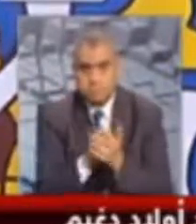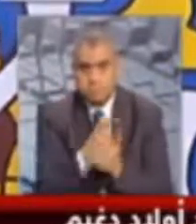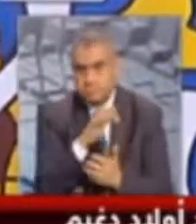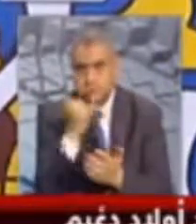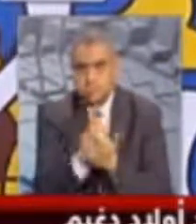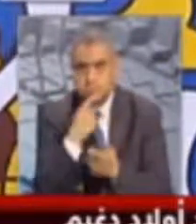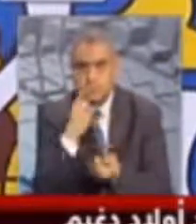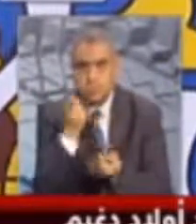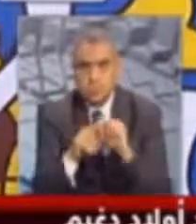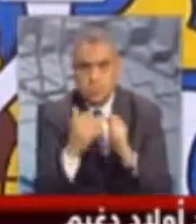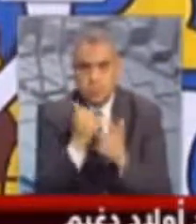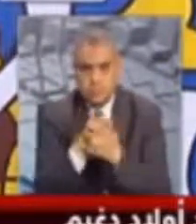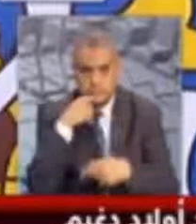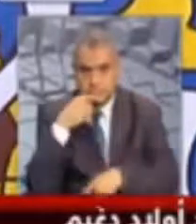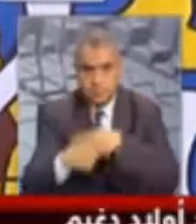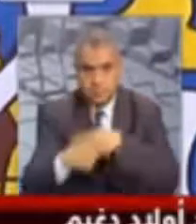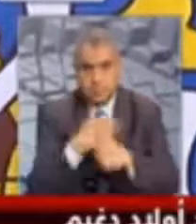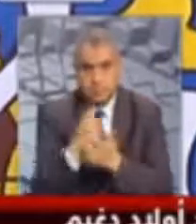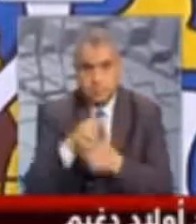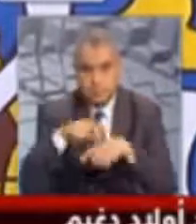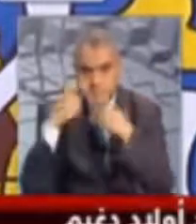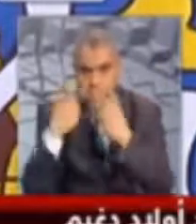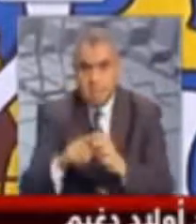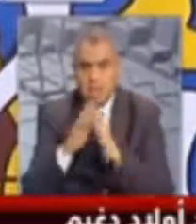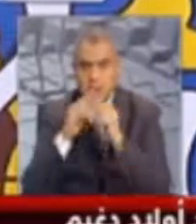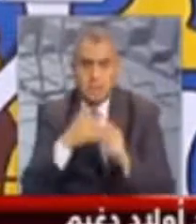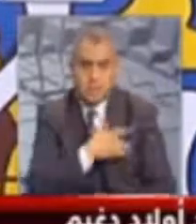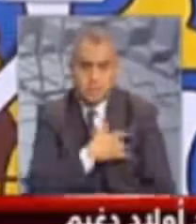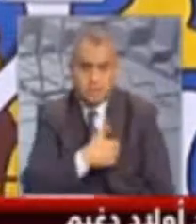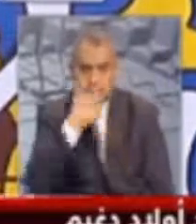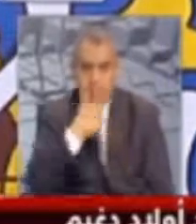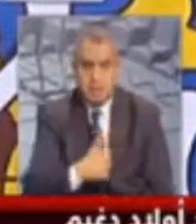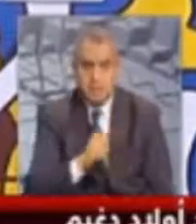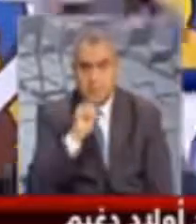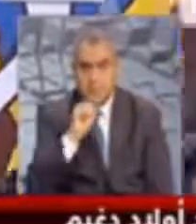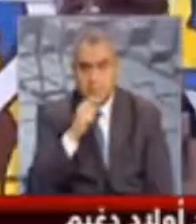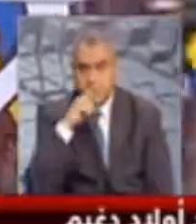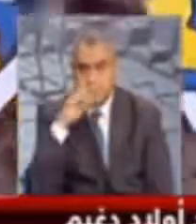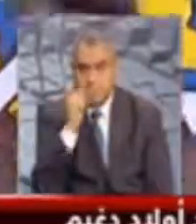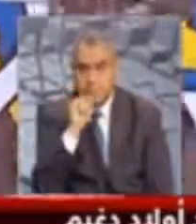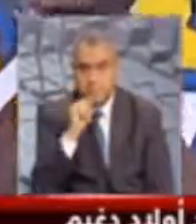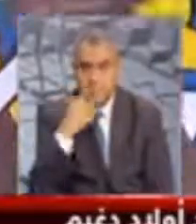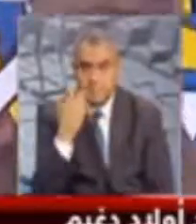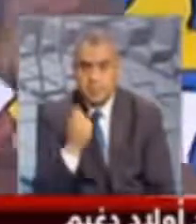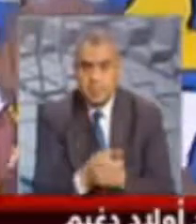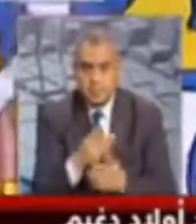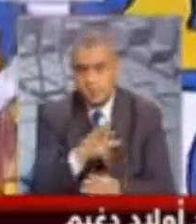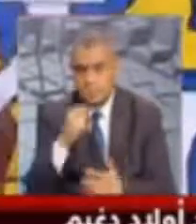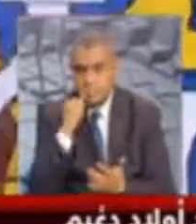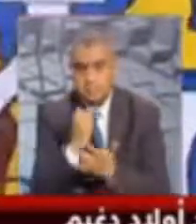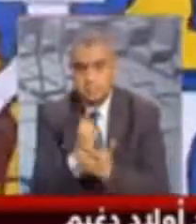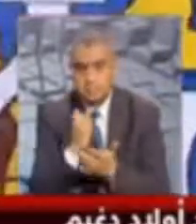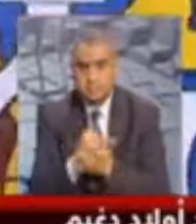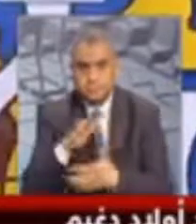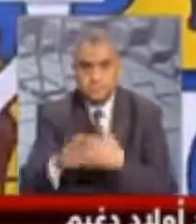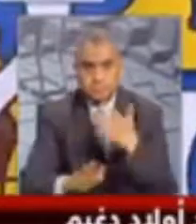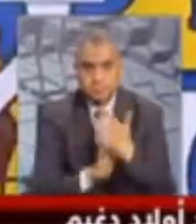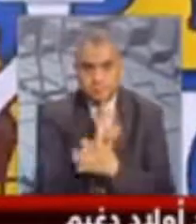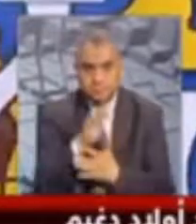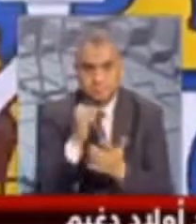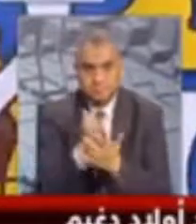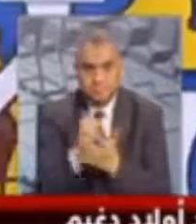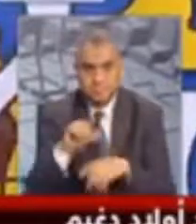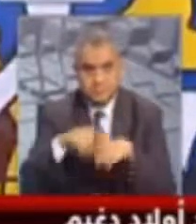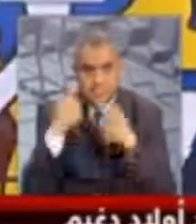يوميا. ده رسالة أن مصر بلد الإيمان وستظل، ولا يمكن لأبواق الجماعات الضالة أن تزايد على إيمان